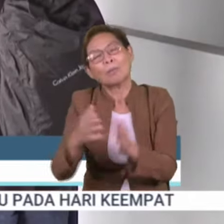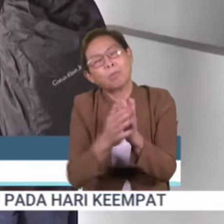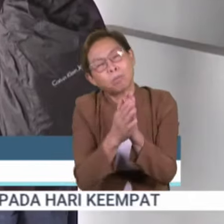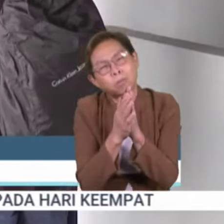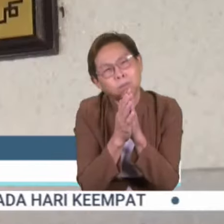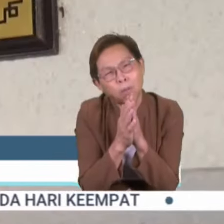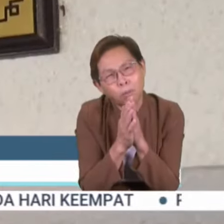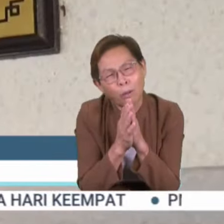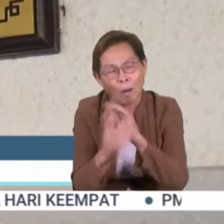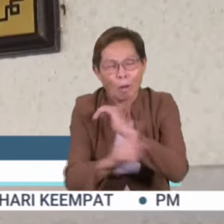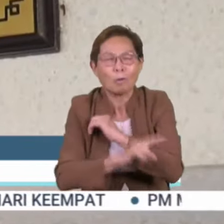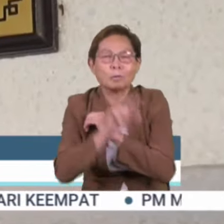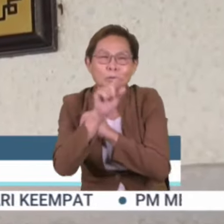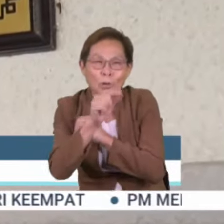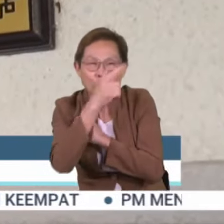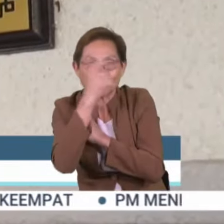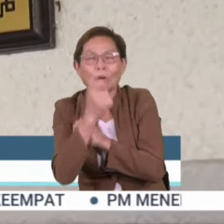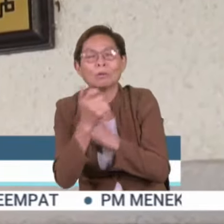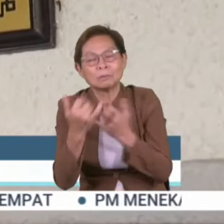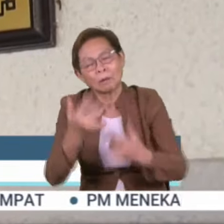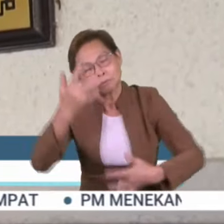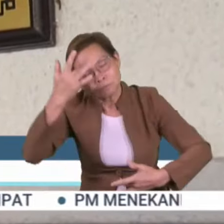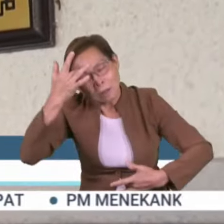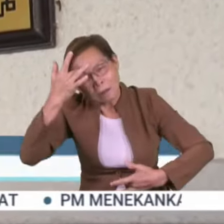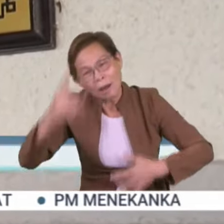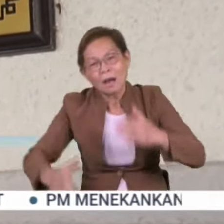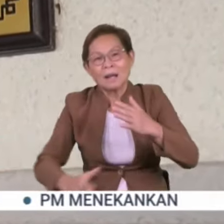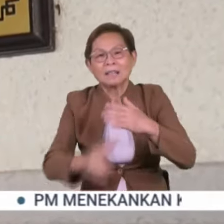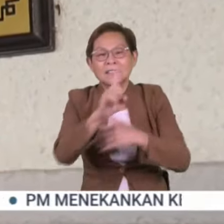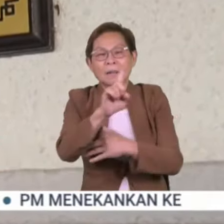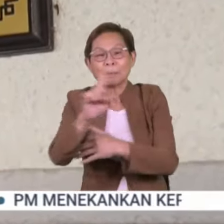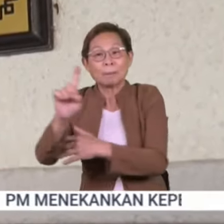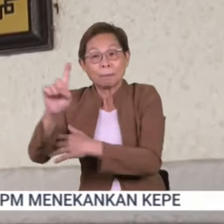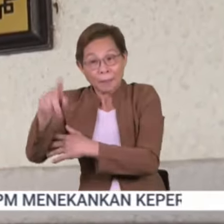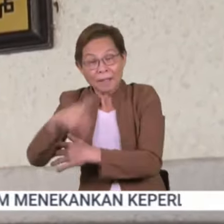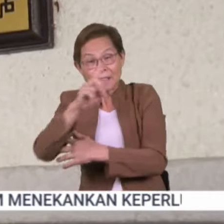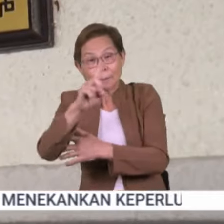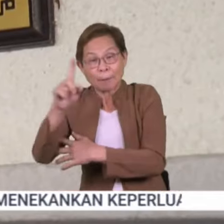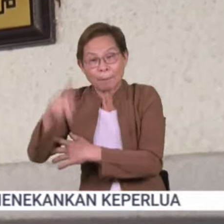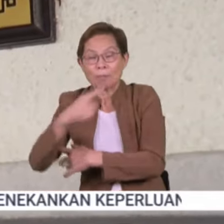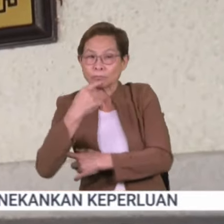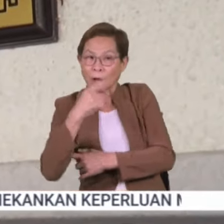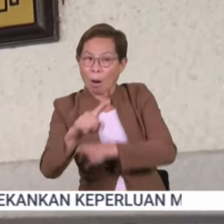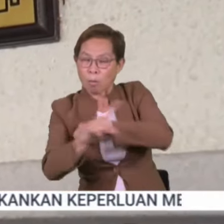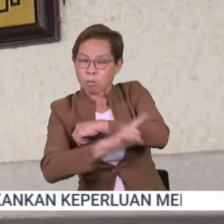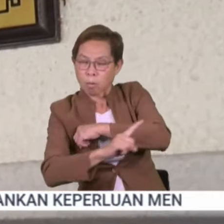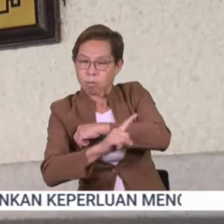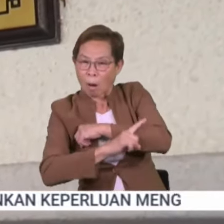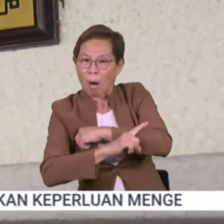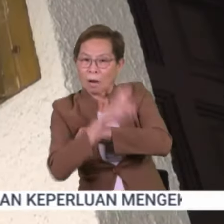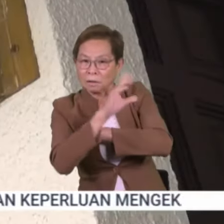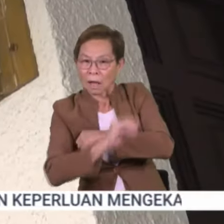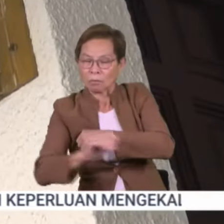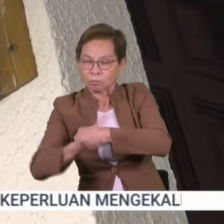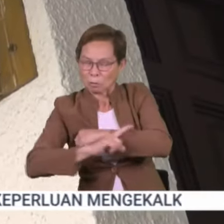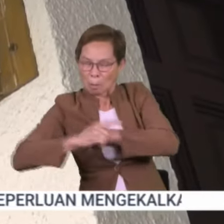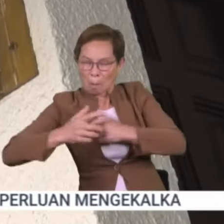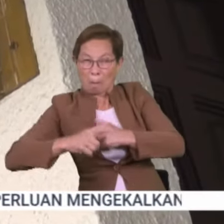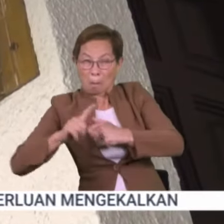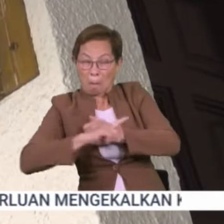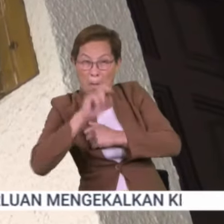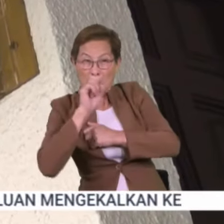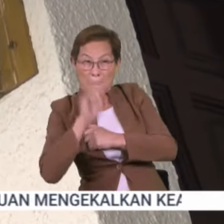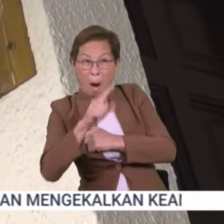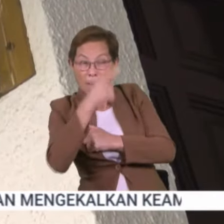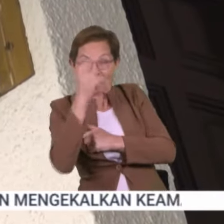tidak bekerja dan menjaga ibu yang sakit. Namun, Timbalan Pendakwa Raya Abdul Malik Ayub memohon hukuman pemenjaraan serta denda berat mengambil